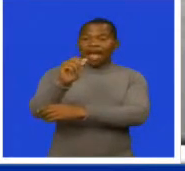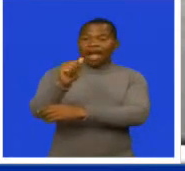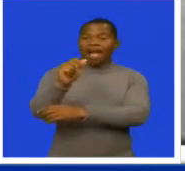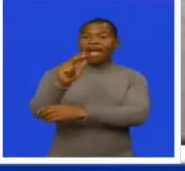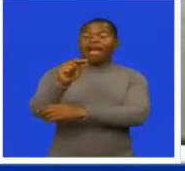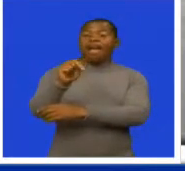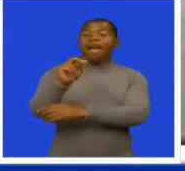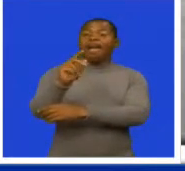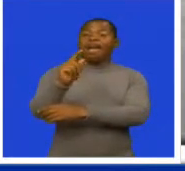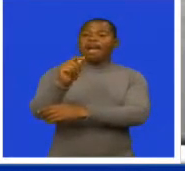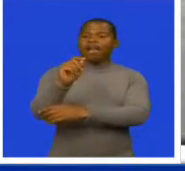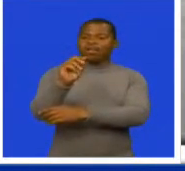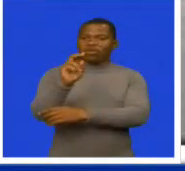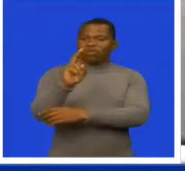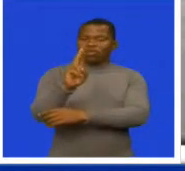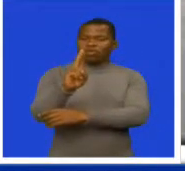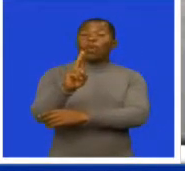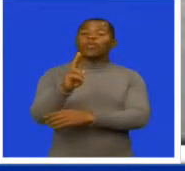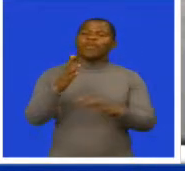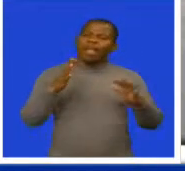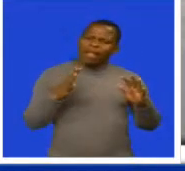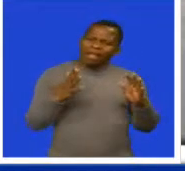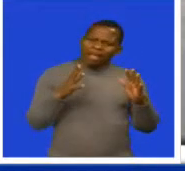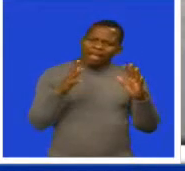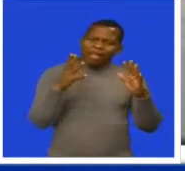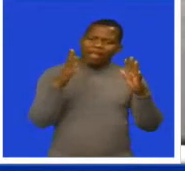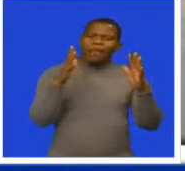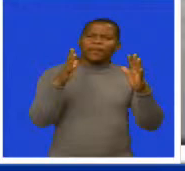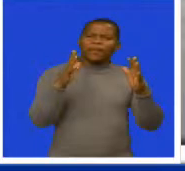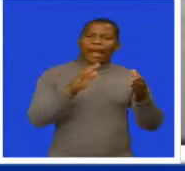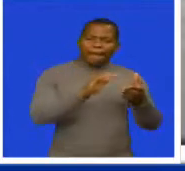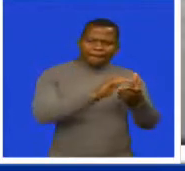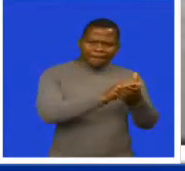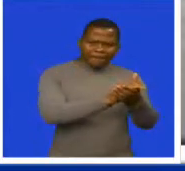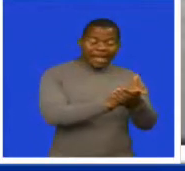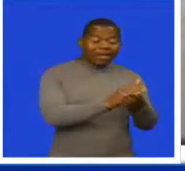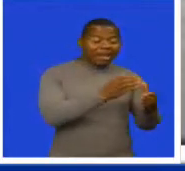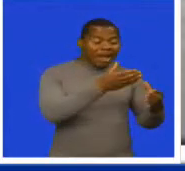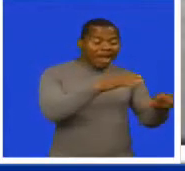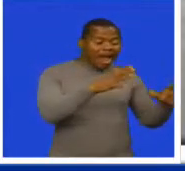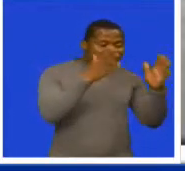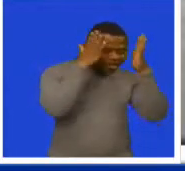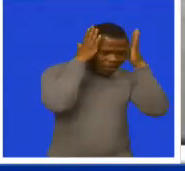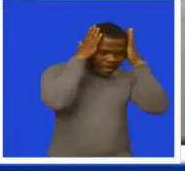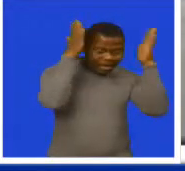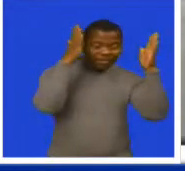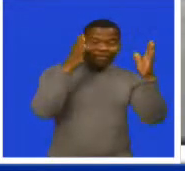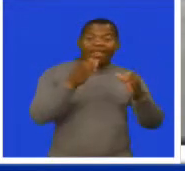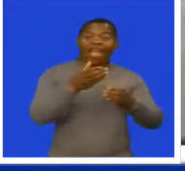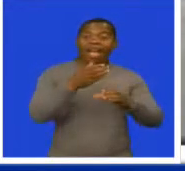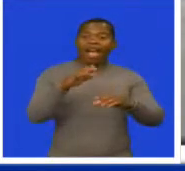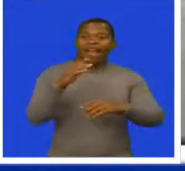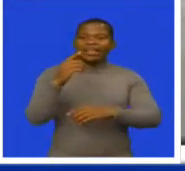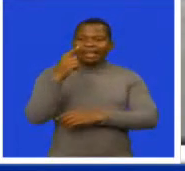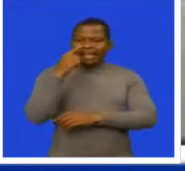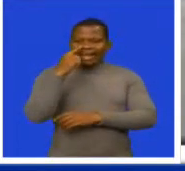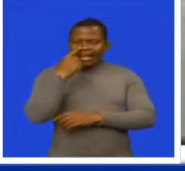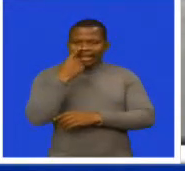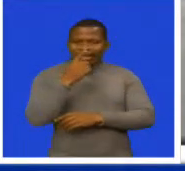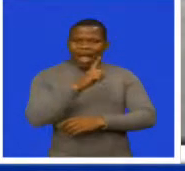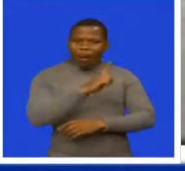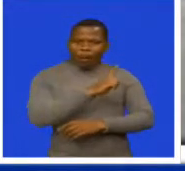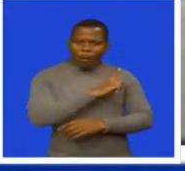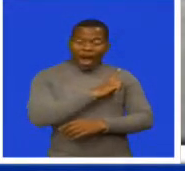nelive leNdiya imvuna beyikhuluma ngesikhathi live leNdiya ligubha iminyaka lengamashumi lasikhombisa wemthetho sisekelo walo